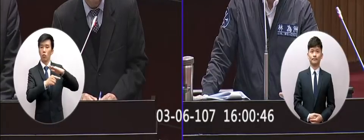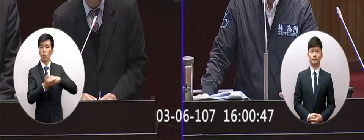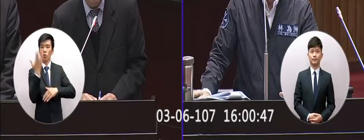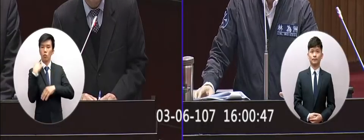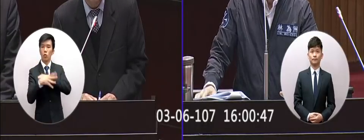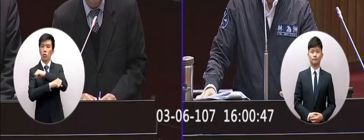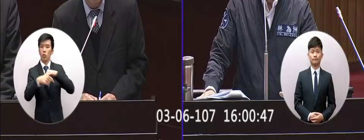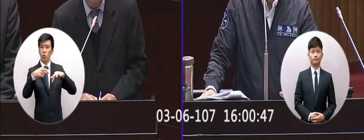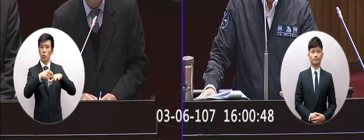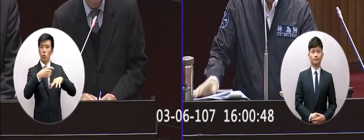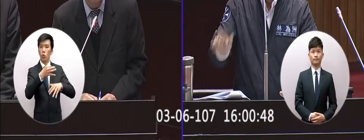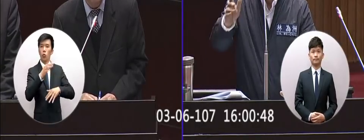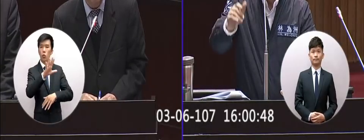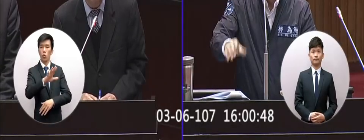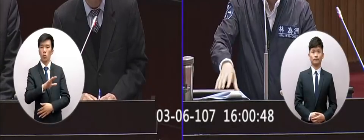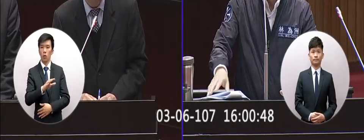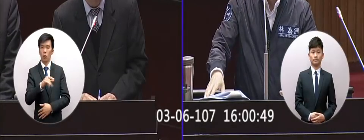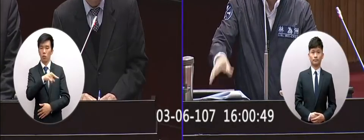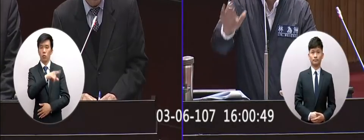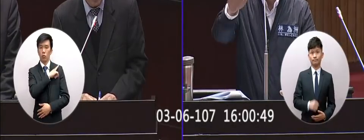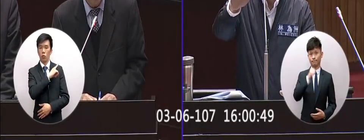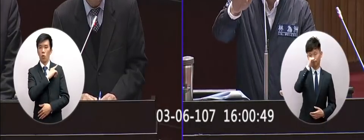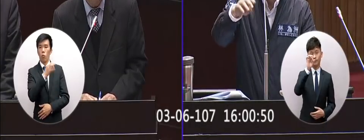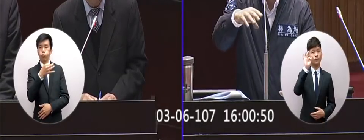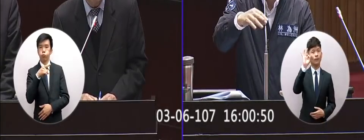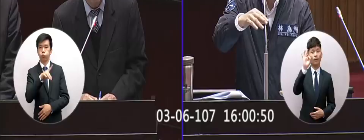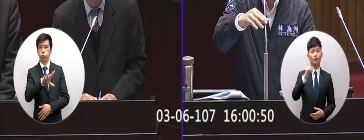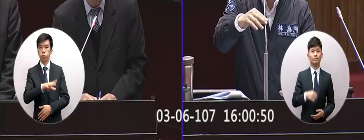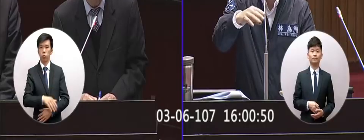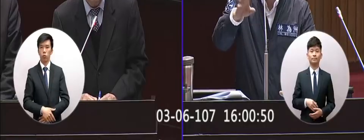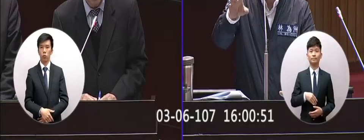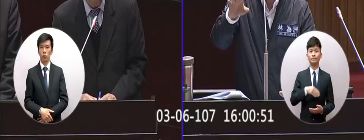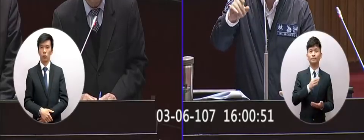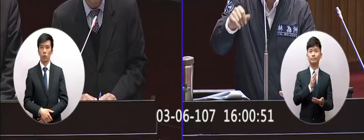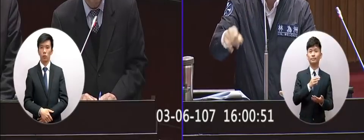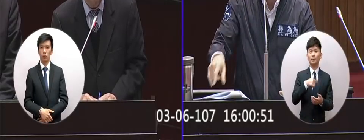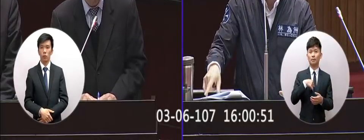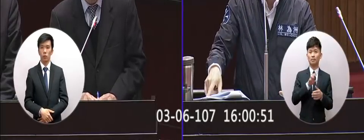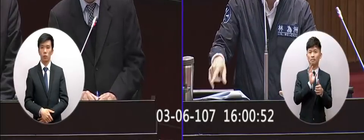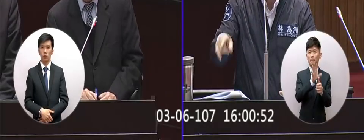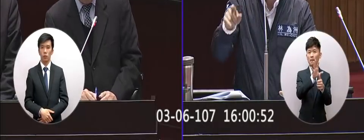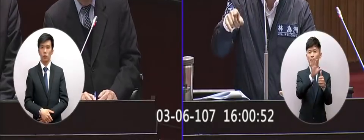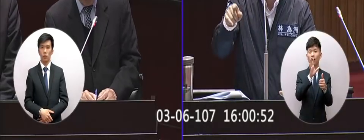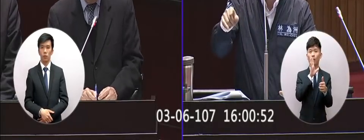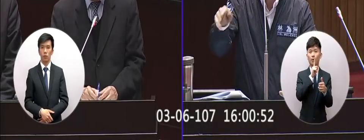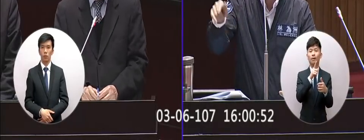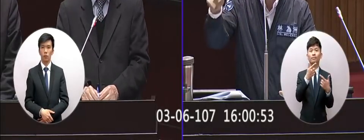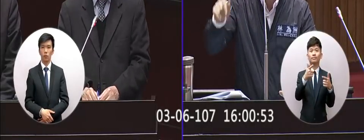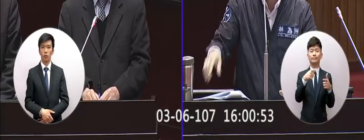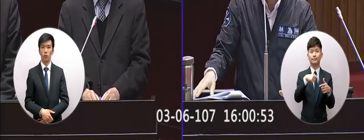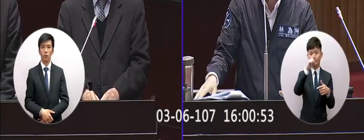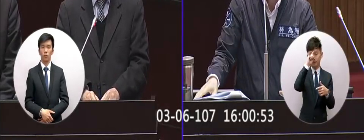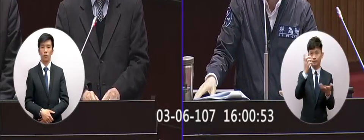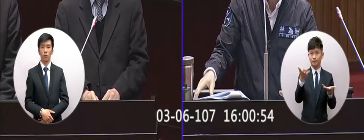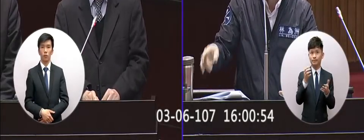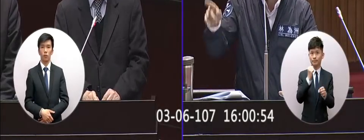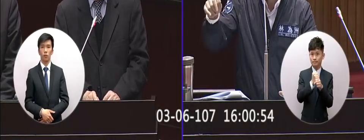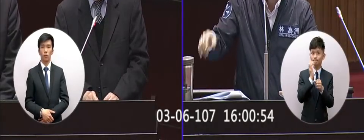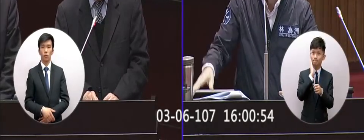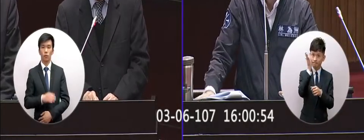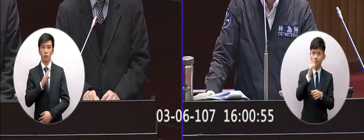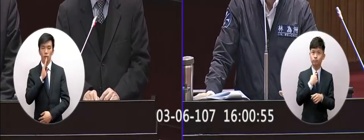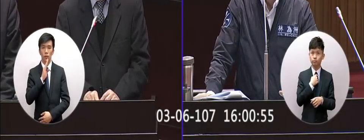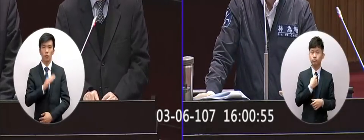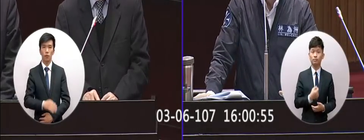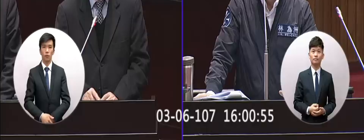上面它其实它是有它自己的经费可以来推动的。 好 ，OK， 好，先不责怪你这一部分啦，我们希望把事情做好了哈。下